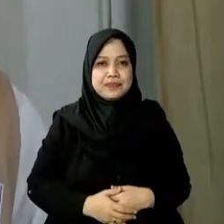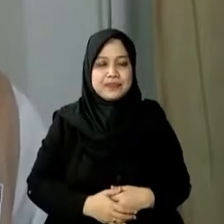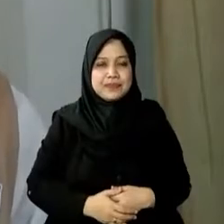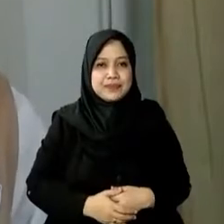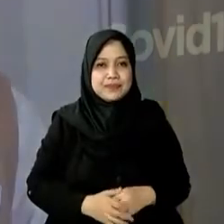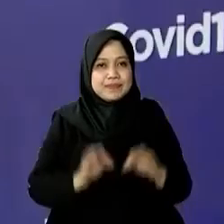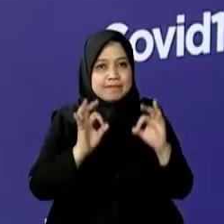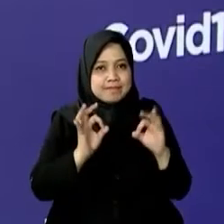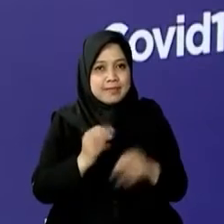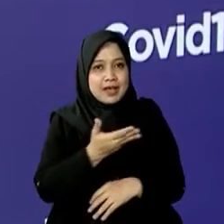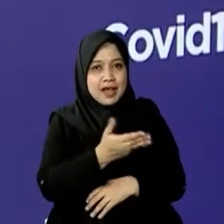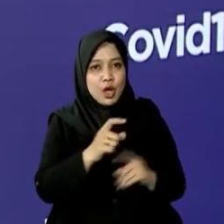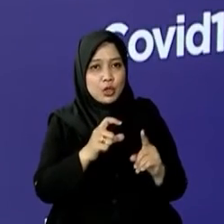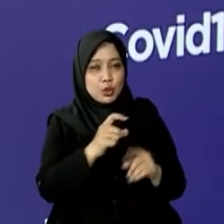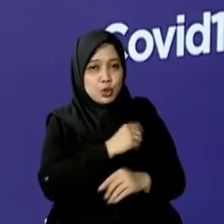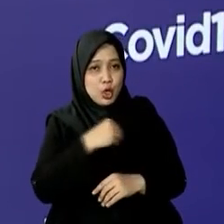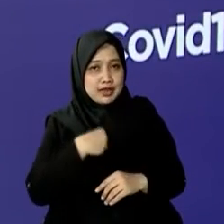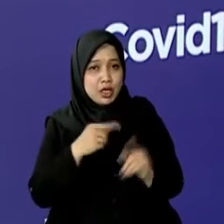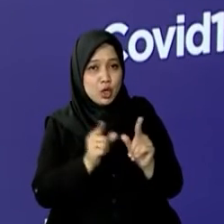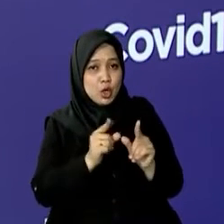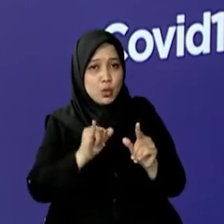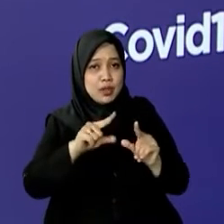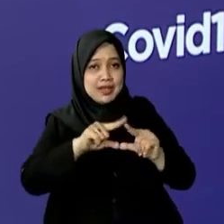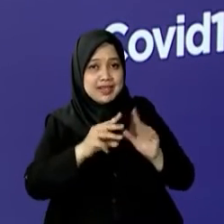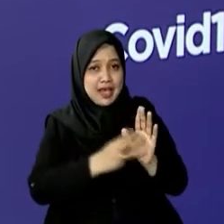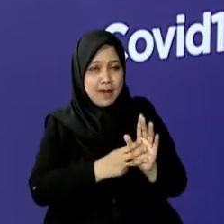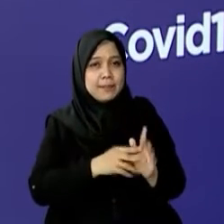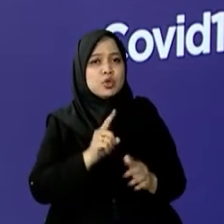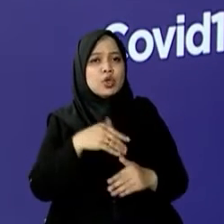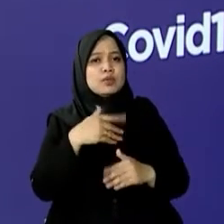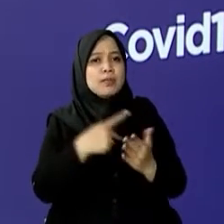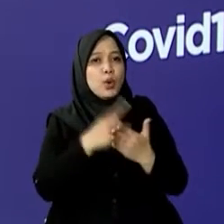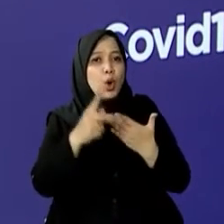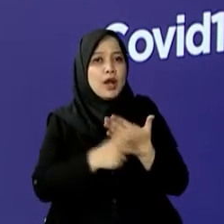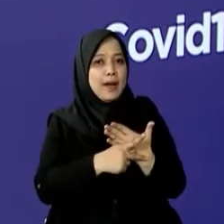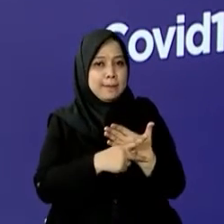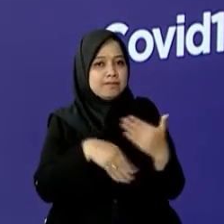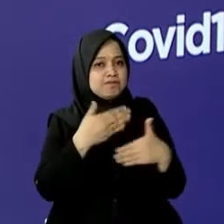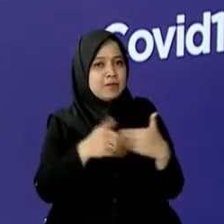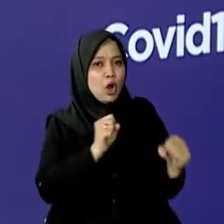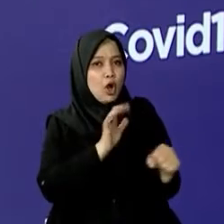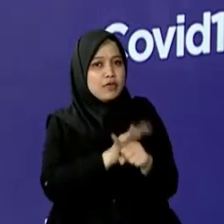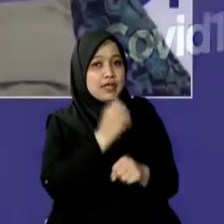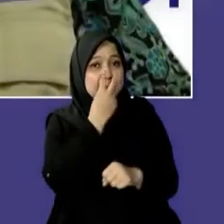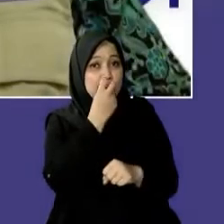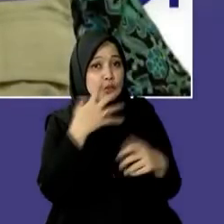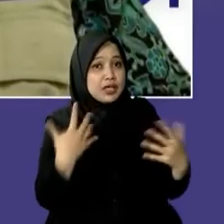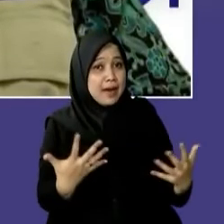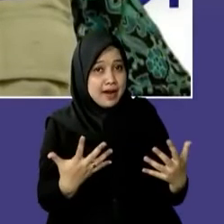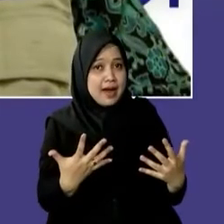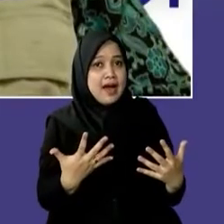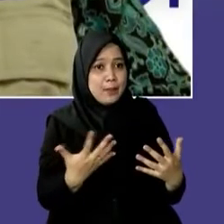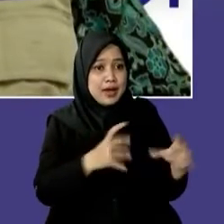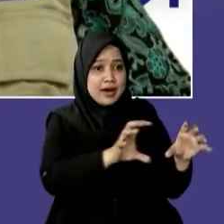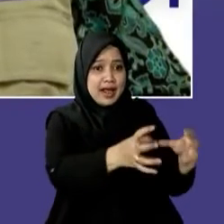untuk dokter William dong ini bagaimana dengan program penanganan konflik di Bandung ini juga ada tertentu seperti yang